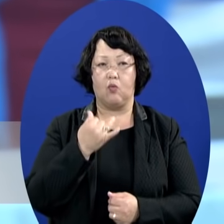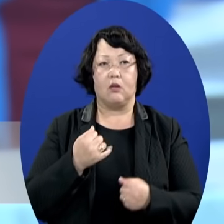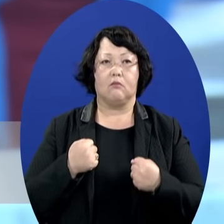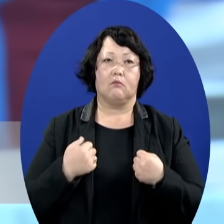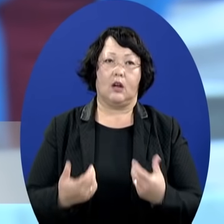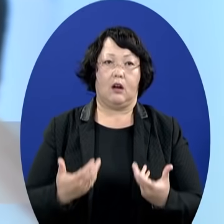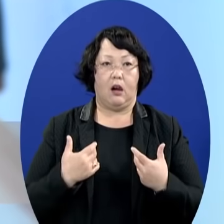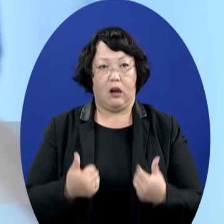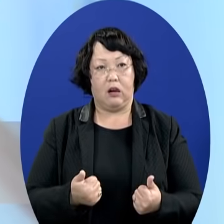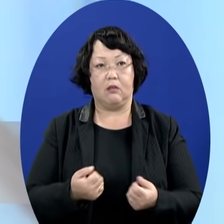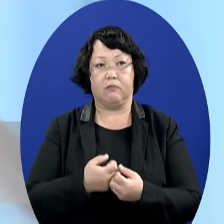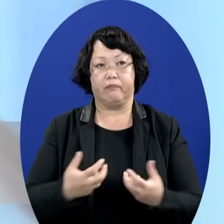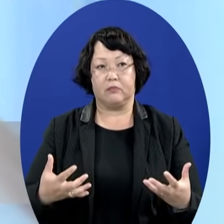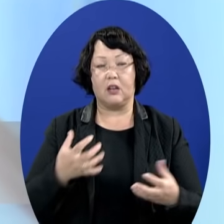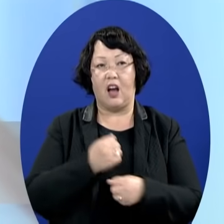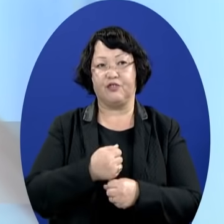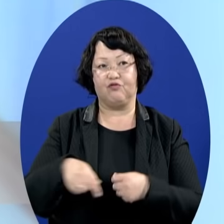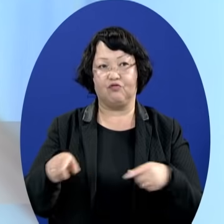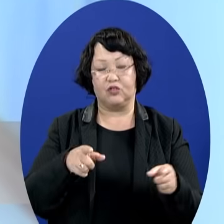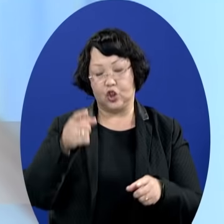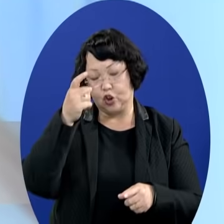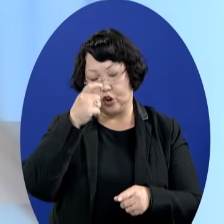хэллээ. Энэ салбарын ажилтнуудын хөдөлмөрийг